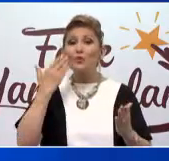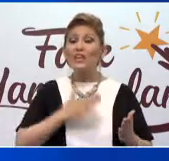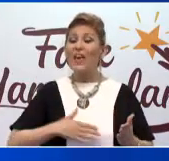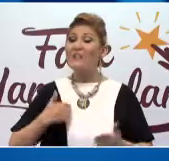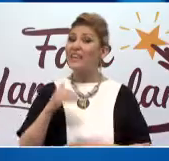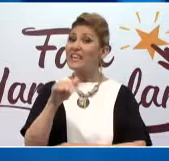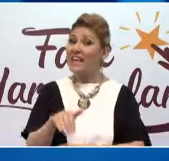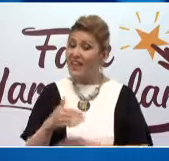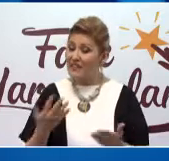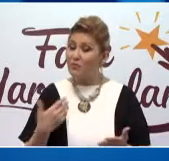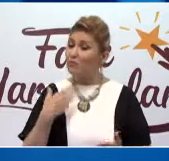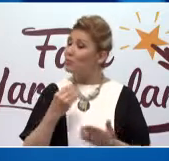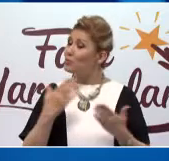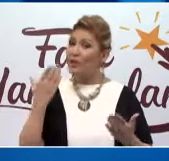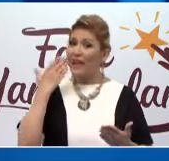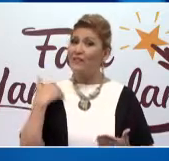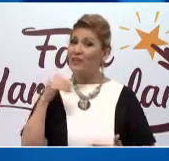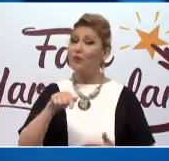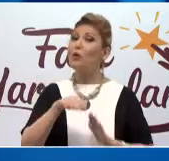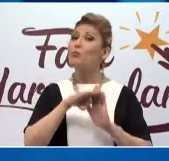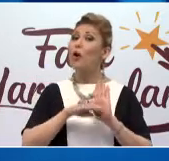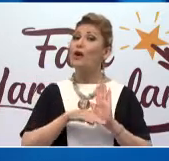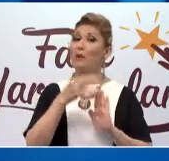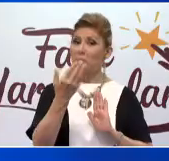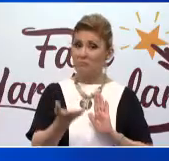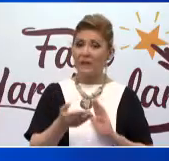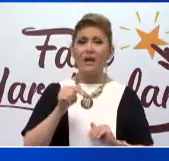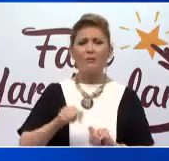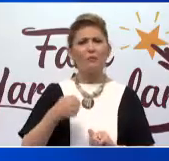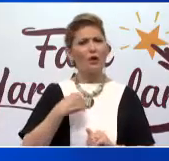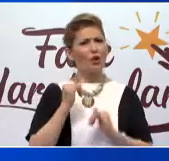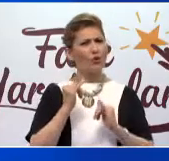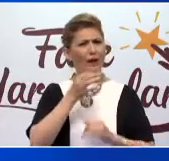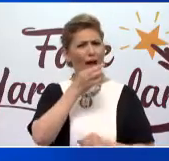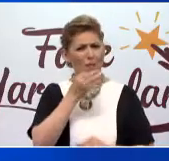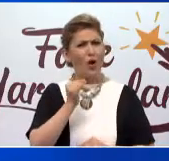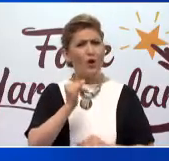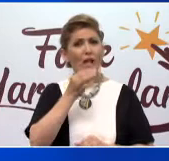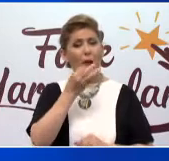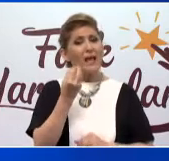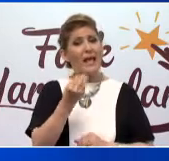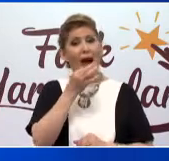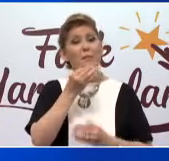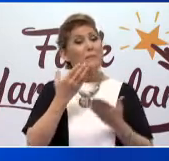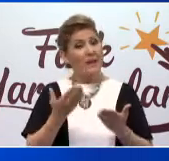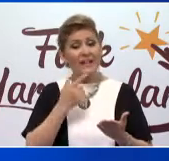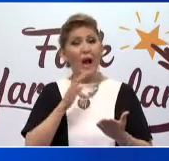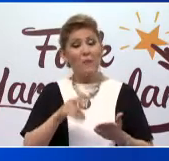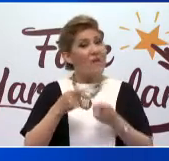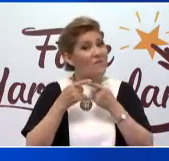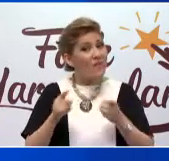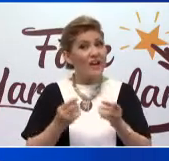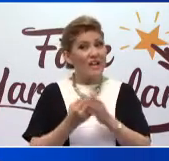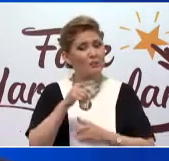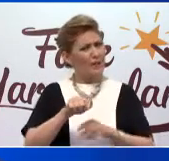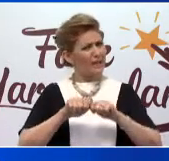geliyorum. Evet vallahi. Büyük bir keyifle geliyorum bu programa. Evet, biz genelde hep kötü haberleri yapıyoruz. Kötü haber iyi haberdir derler ama fark yaratanlarla